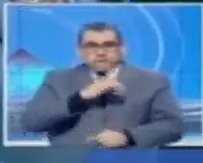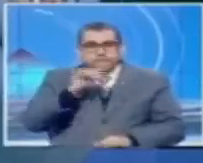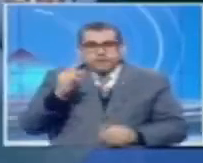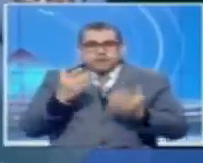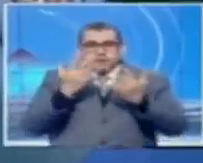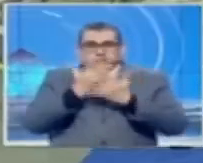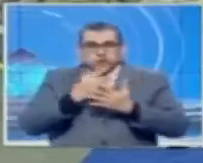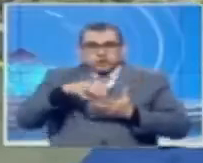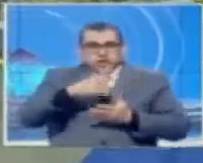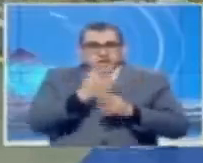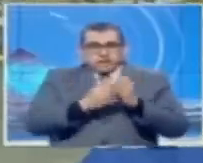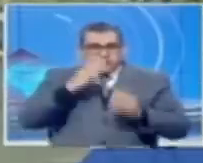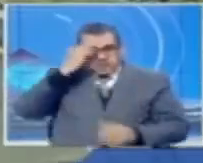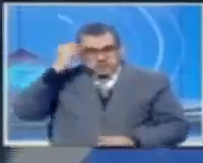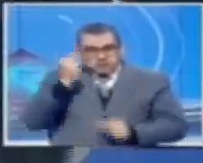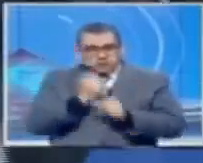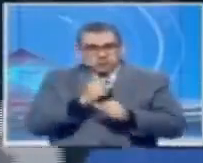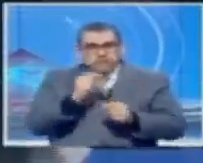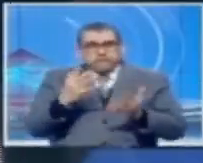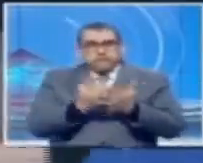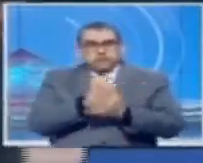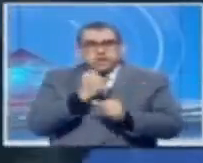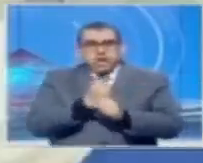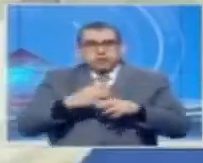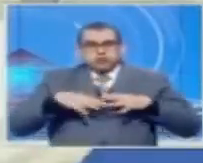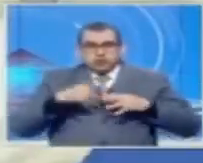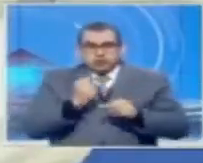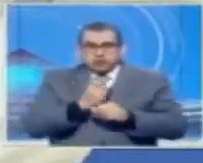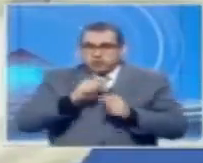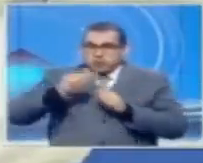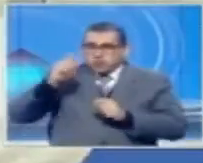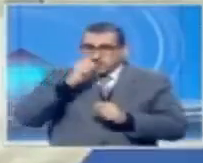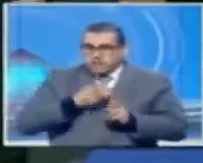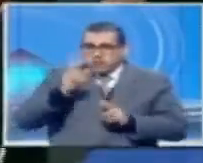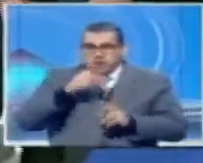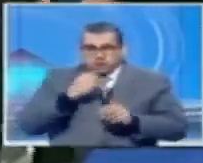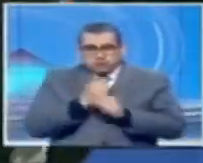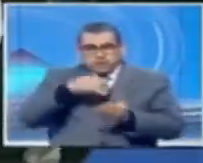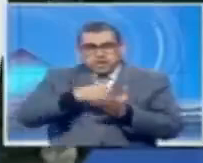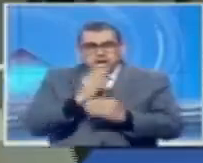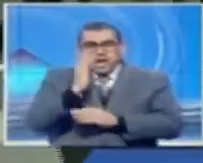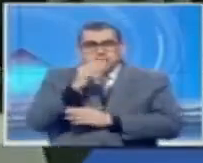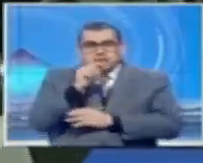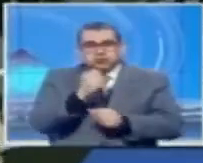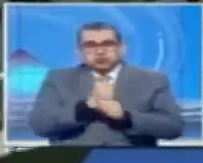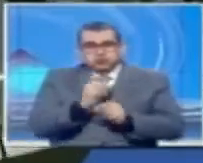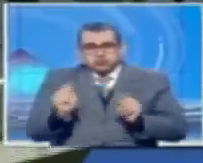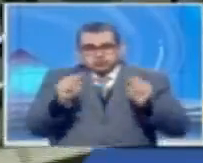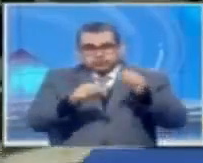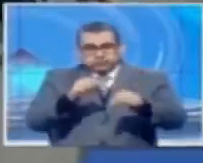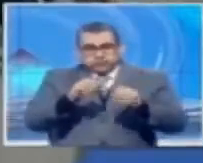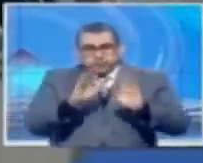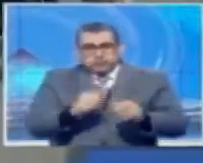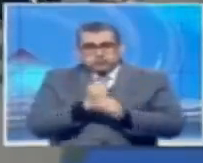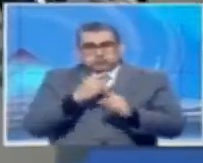الجديده لابناء الصعيد، بحيث ان هي توفر فرص عمل اللي بيها تبقى ركيزه اساسيه لاستمرار معدلات